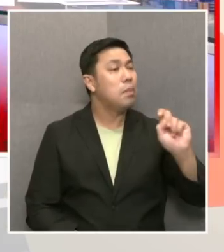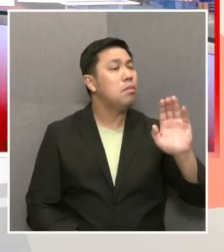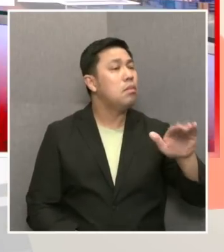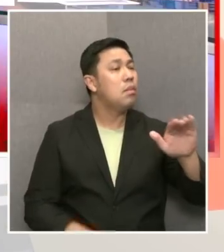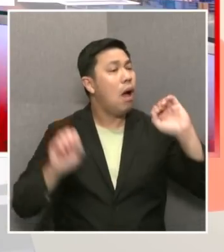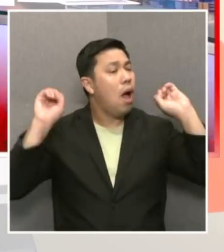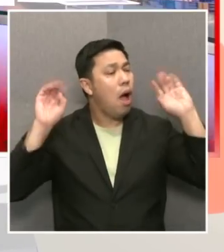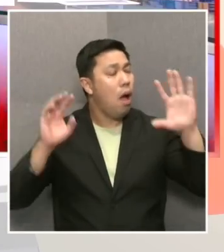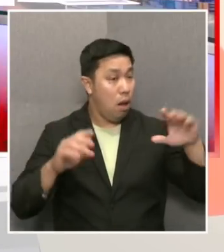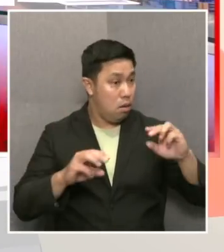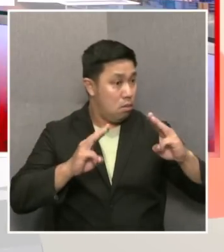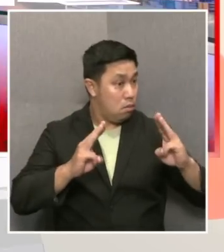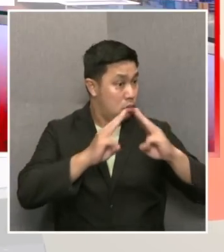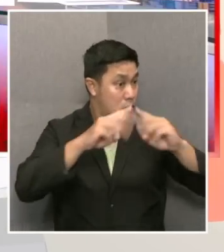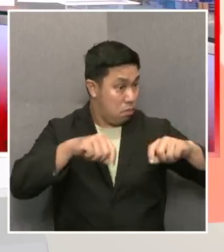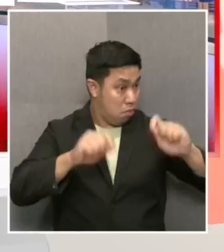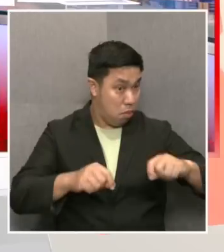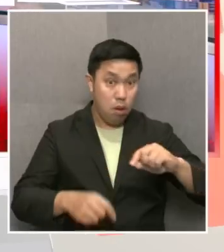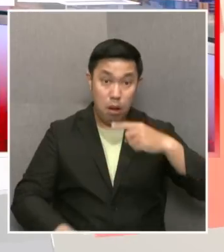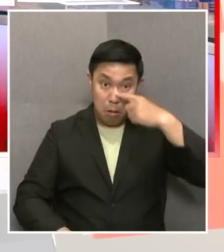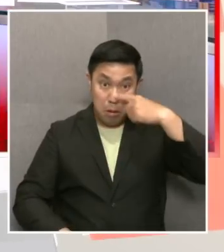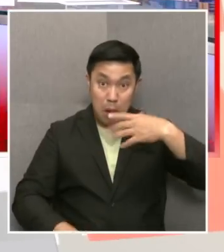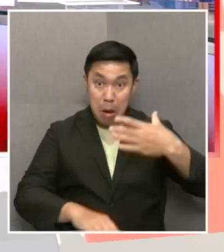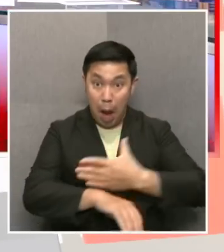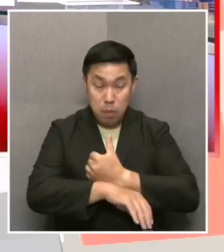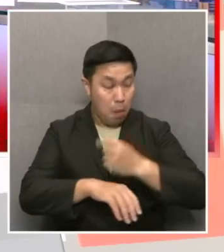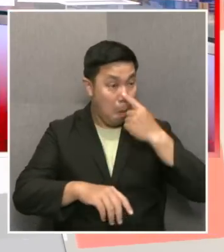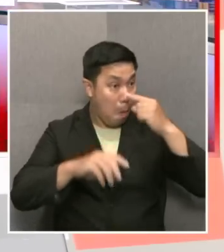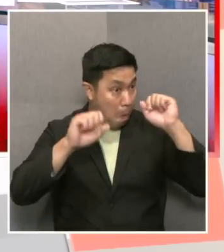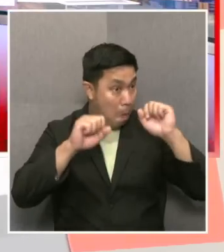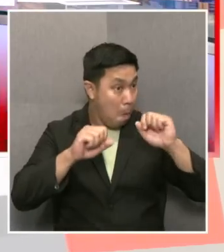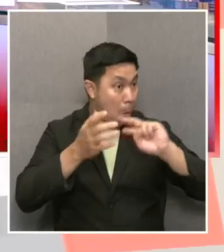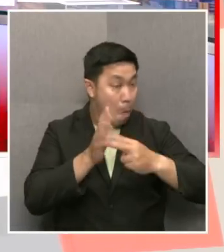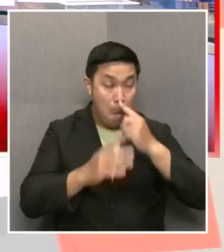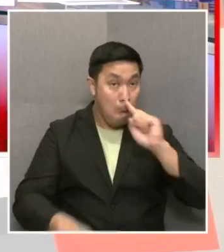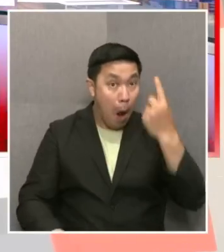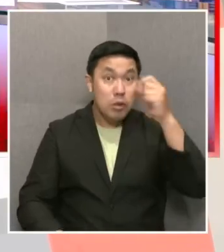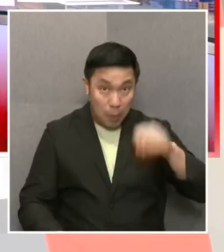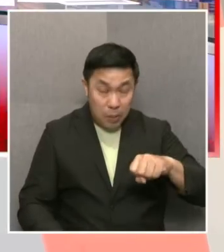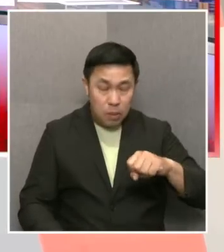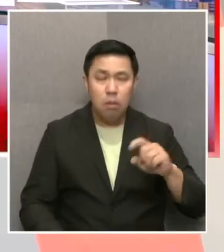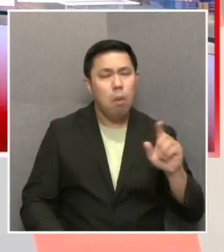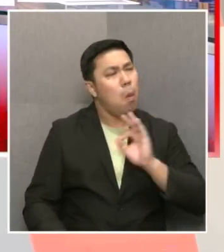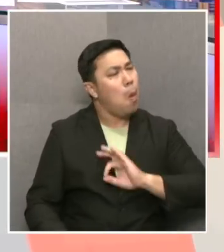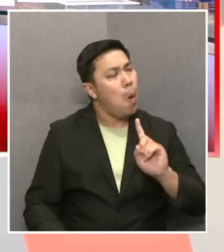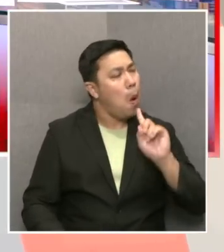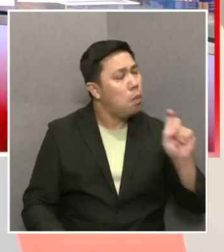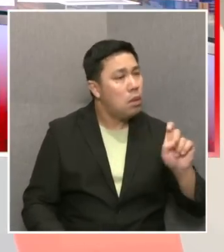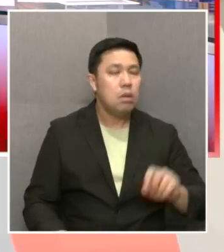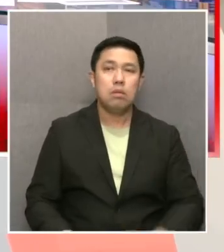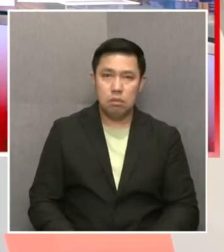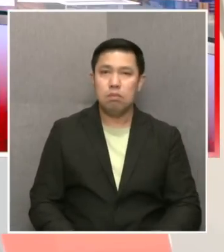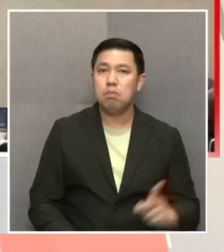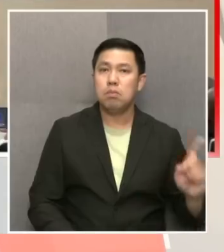นี่ถือว่าเป็นเรื่องใหม่สำหรับการเมืองในบ้านเราอะค่ะอาจารย์มองประเด็นนี้อย่างไรบ้างคะ ครับจริงๆการสัญญา